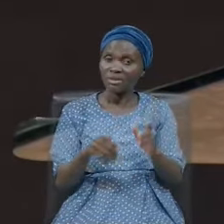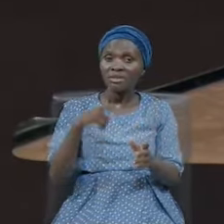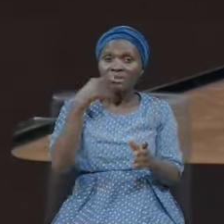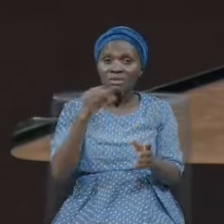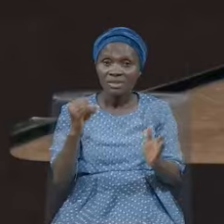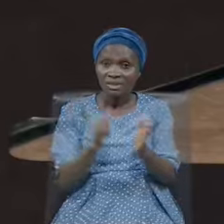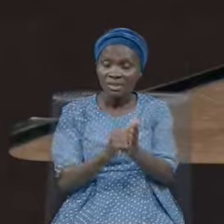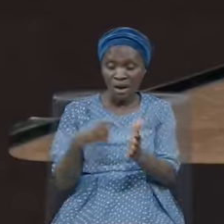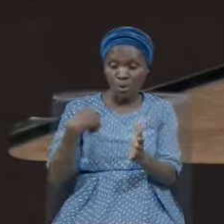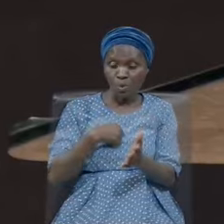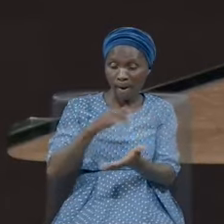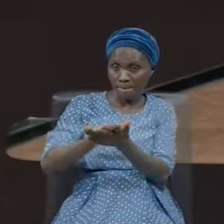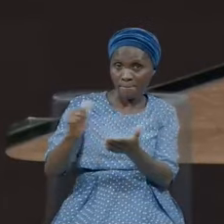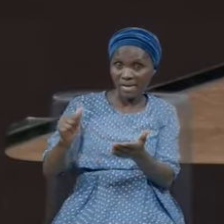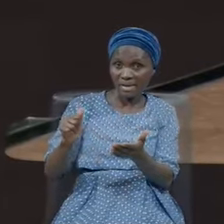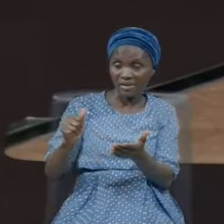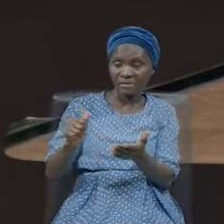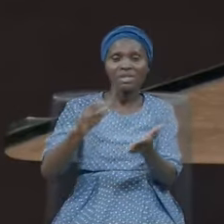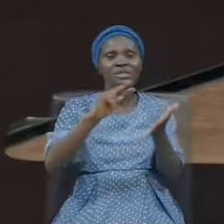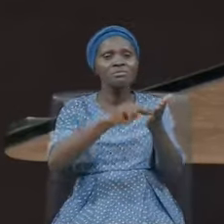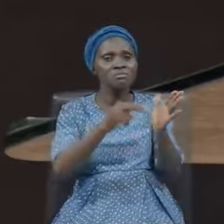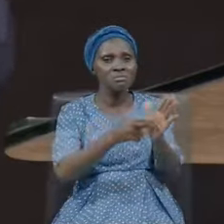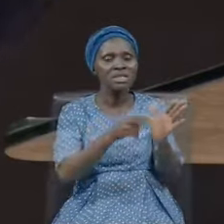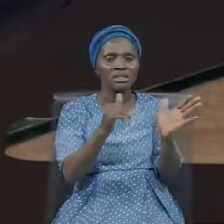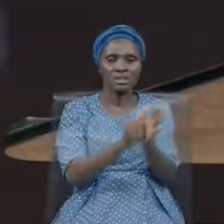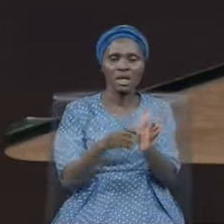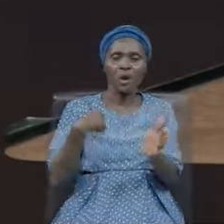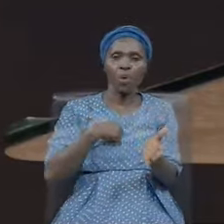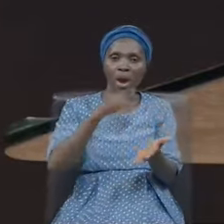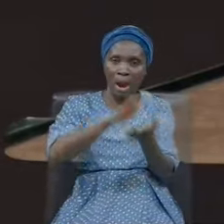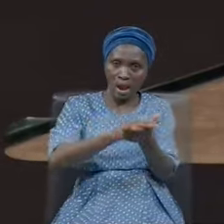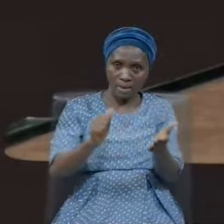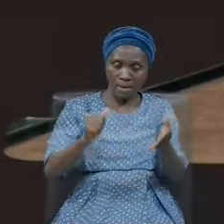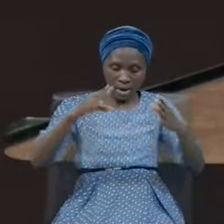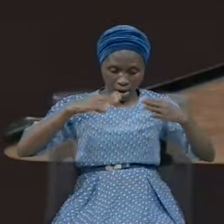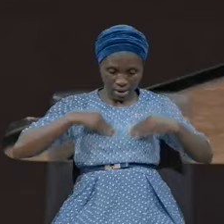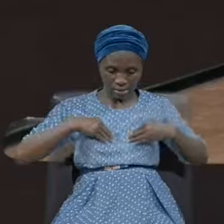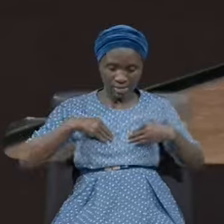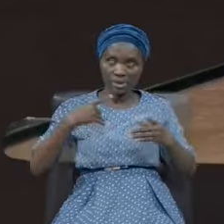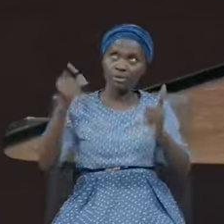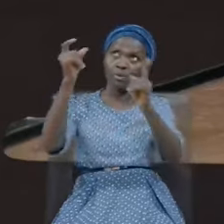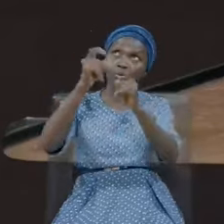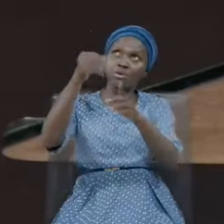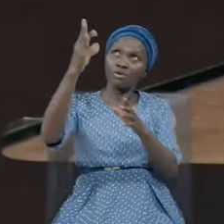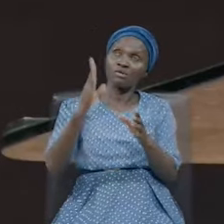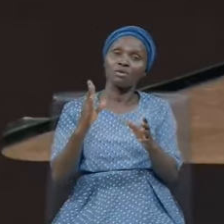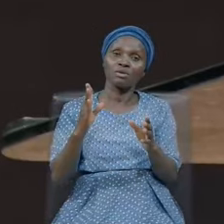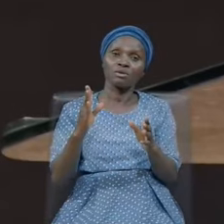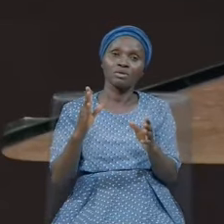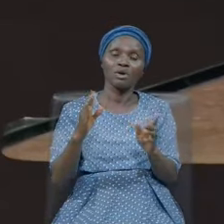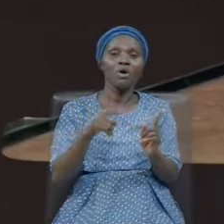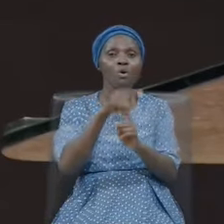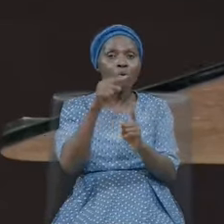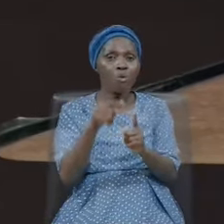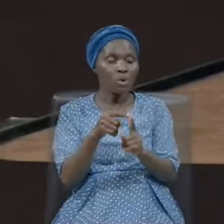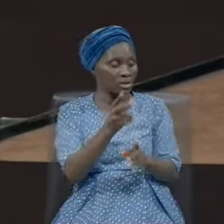veut dire que nous avons accepté la parole de Dieu et Dieu et sa parole sont les mêmes.